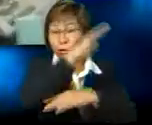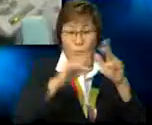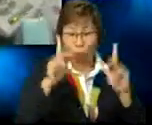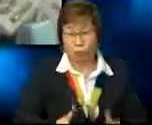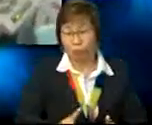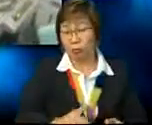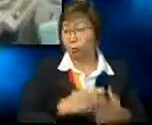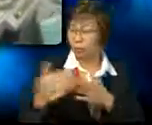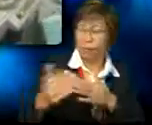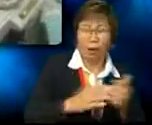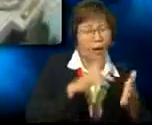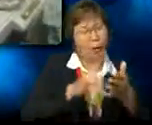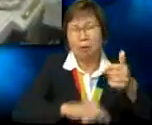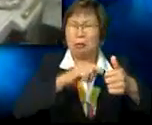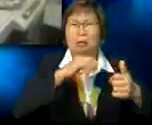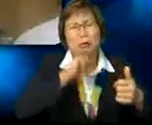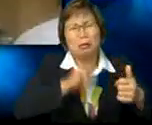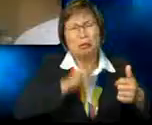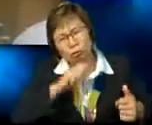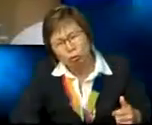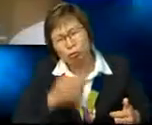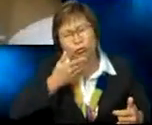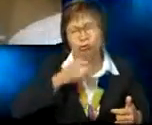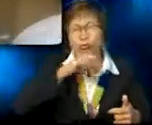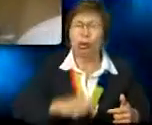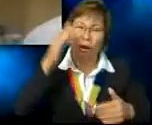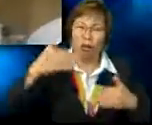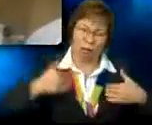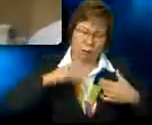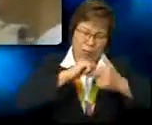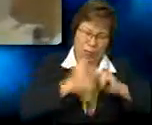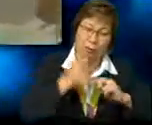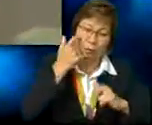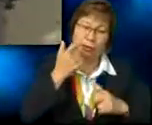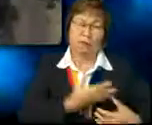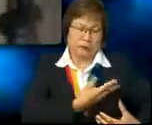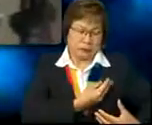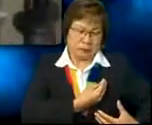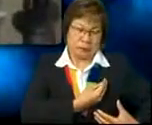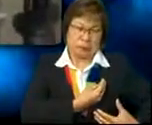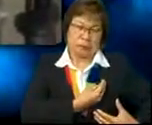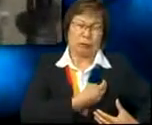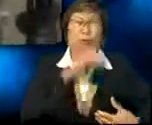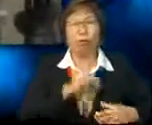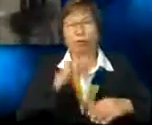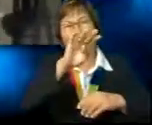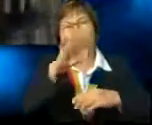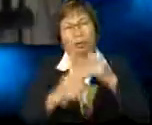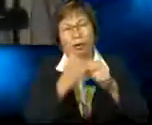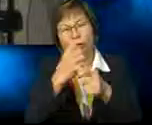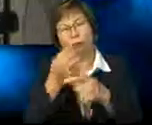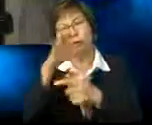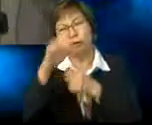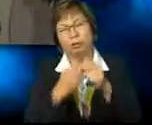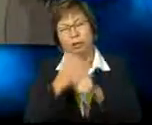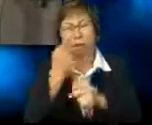kira umur, akan mempunyai masalah mata, ya. Kalau kita bercakap tentang mungkin sakit jantung, mungkin orang yang dah nombor 45, 50, ya. Tapi